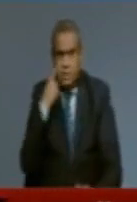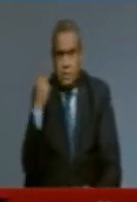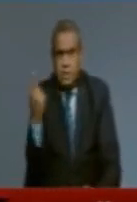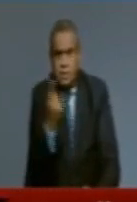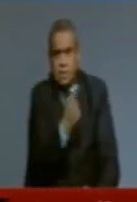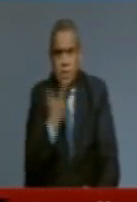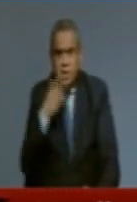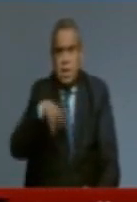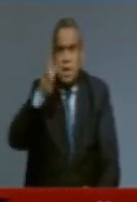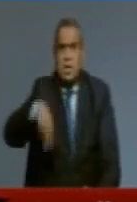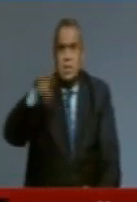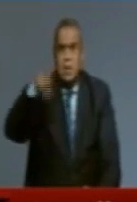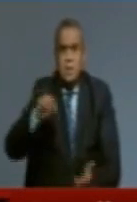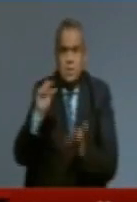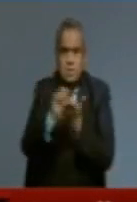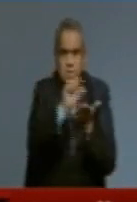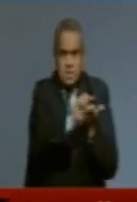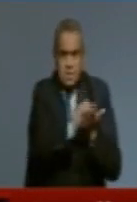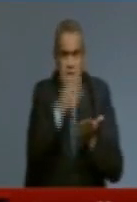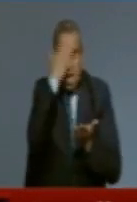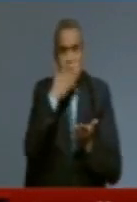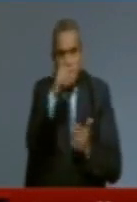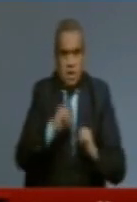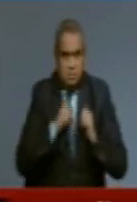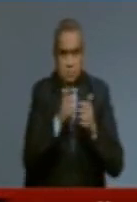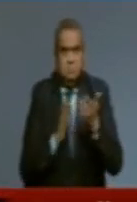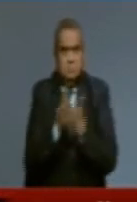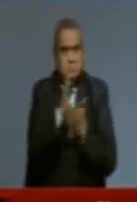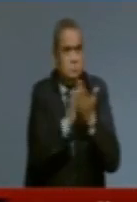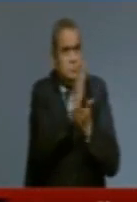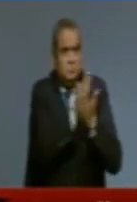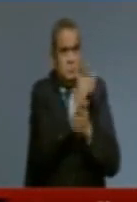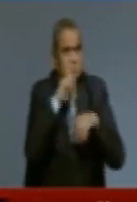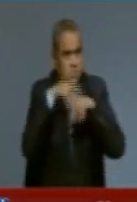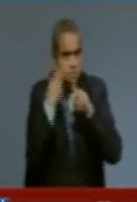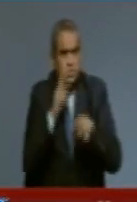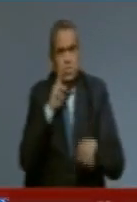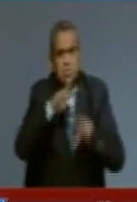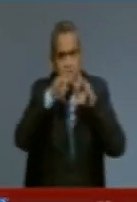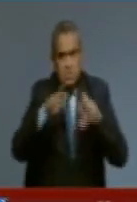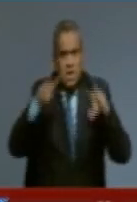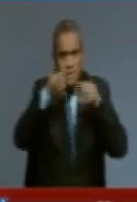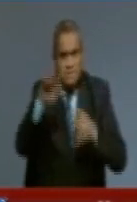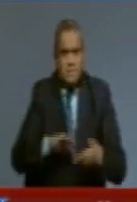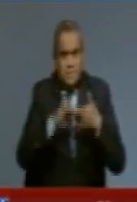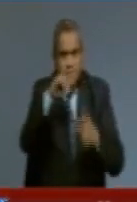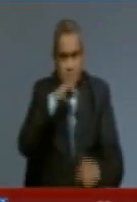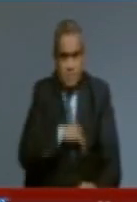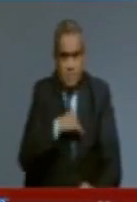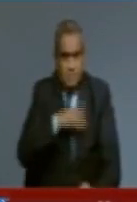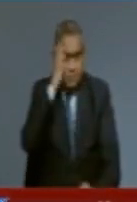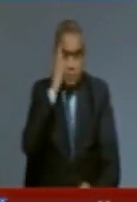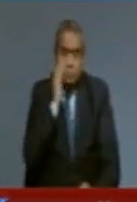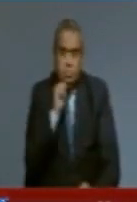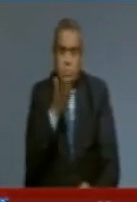18 بلدا في القارة الإفريقية بكافة جوانبها. وأعتبر